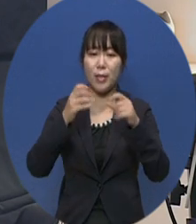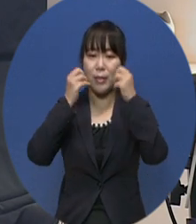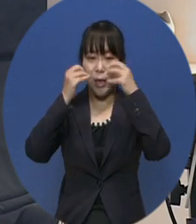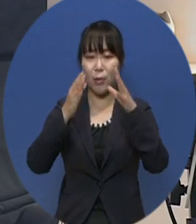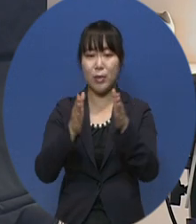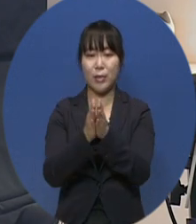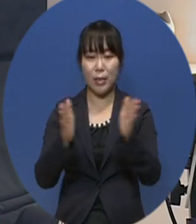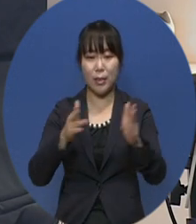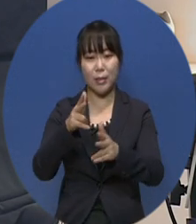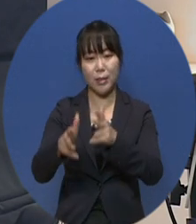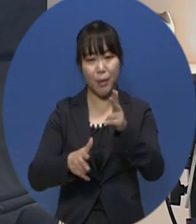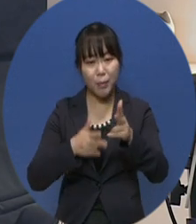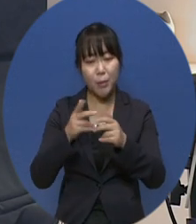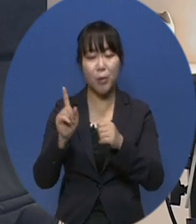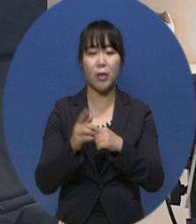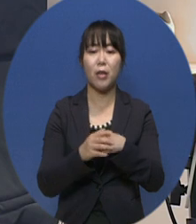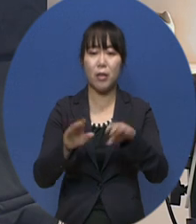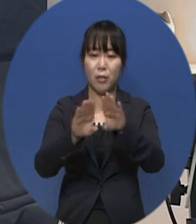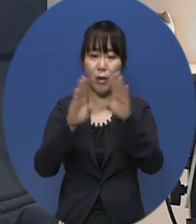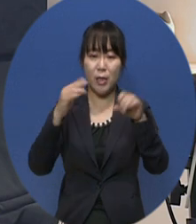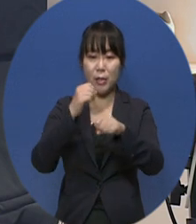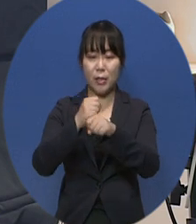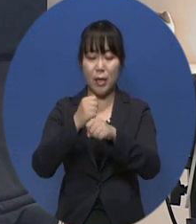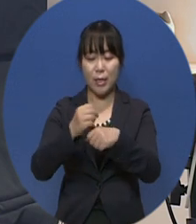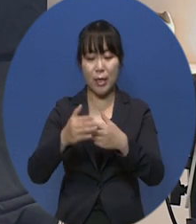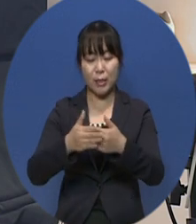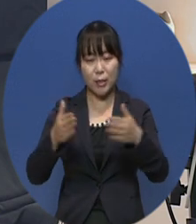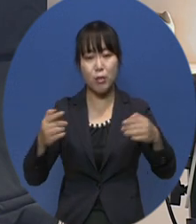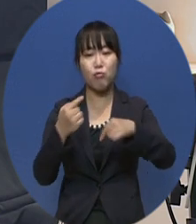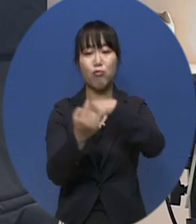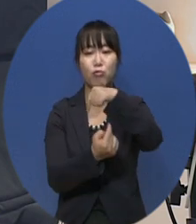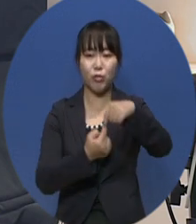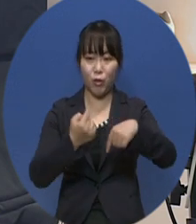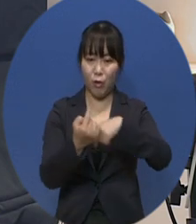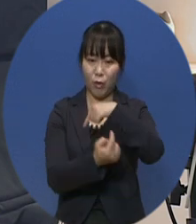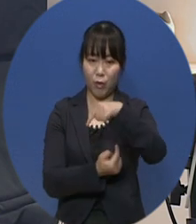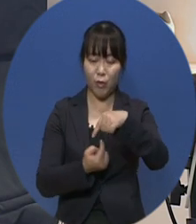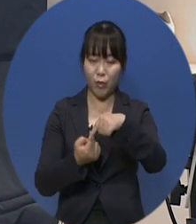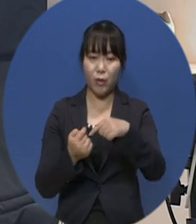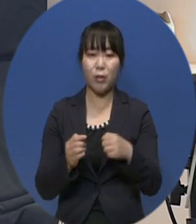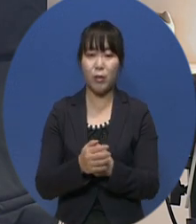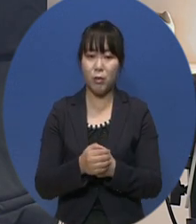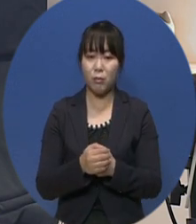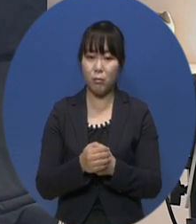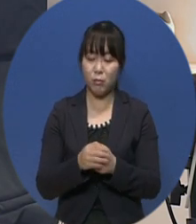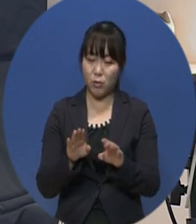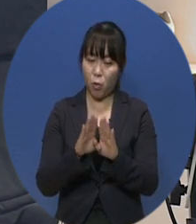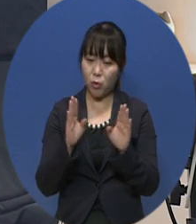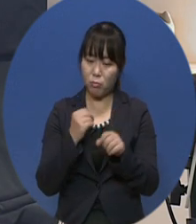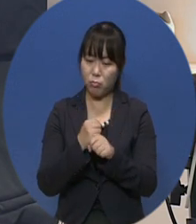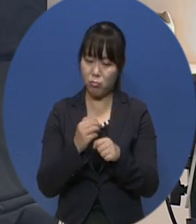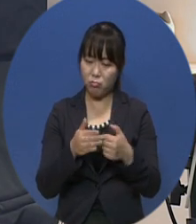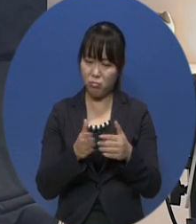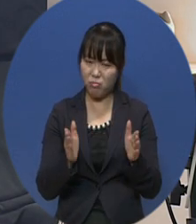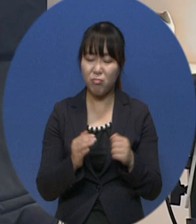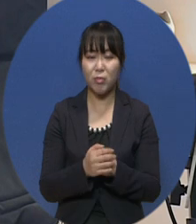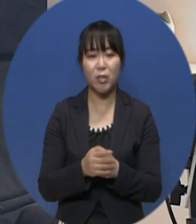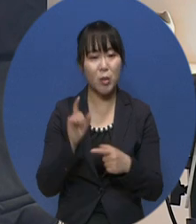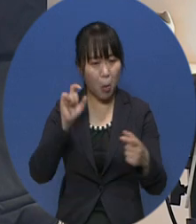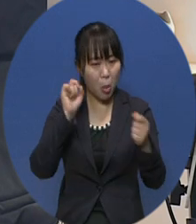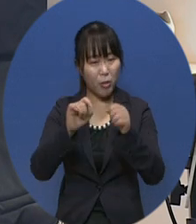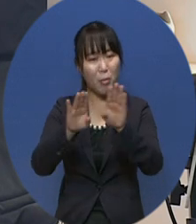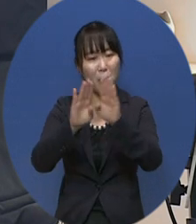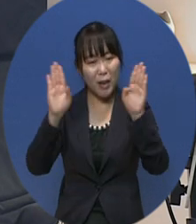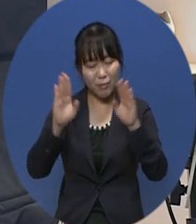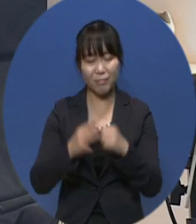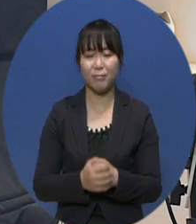시작되는 사업이 네. 그 열린 제작실을 운영을 이제 지금 하고 있습니다. 열린 제작실이요? 네, 곧 이제 오픈을